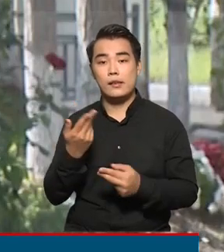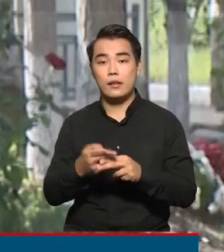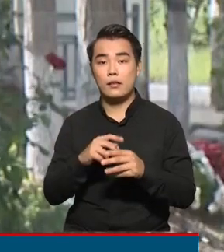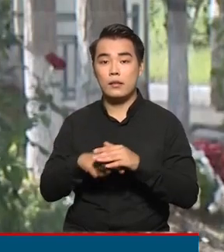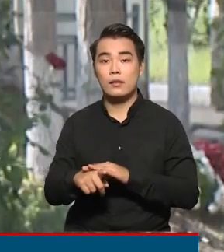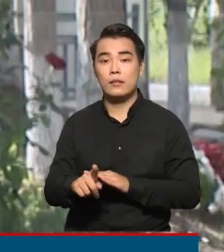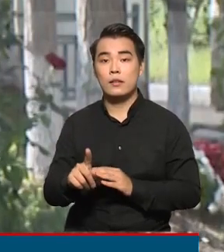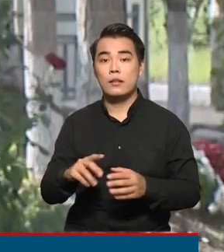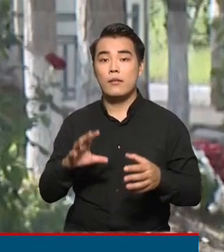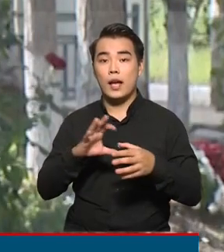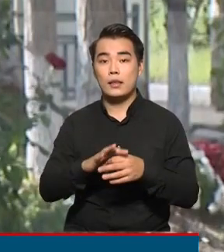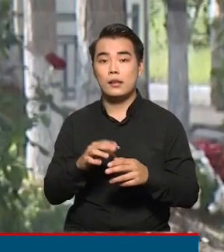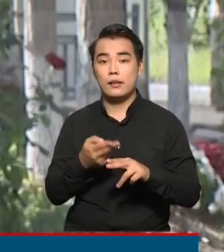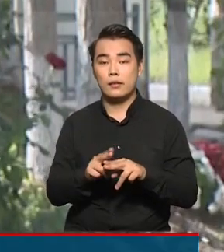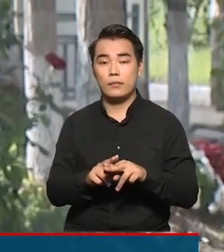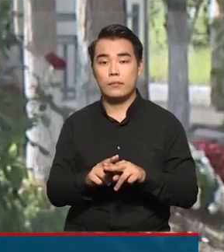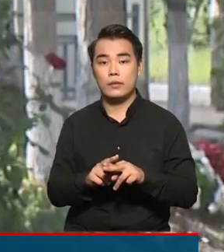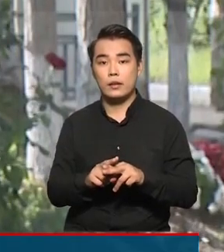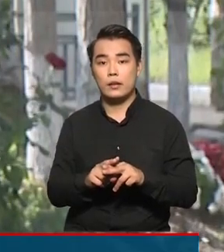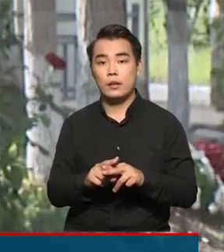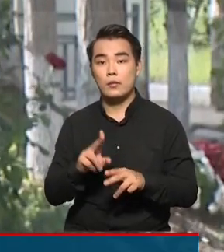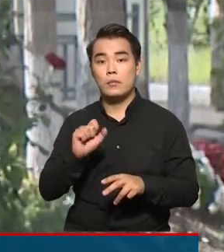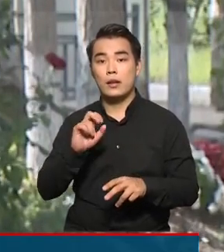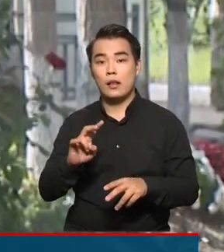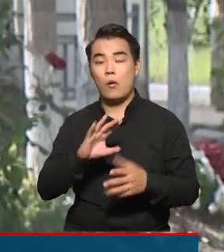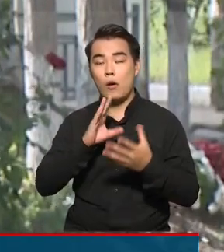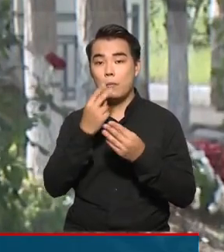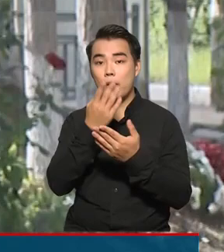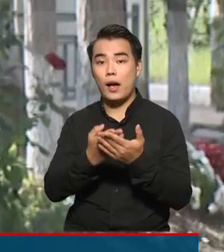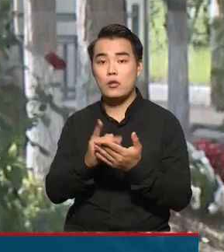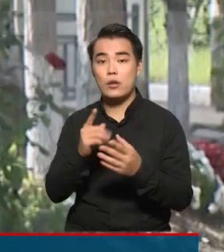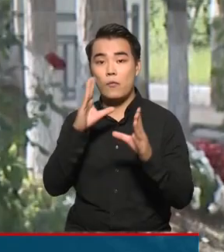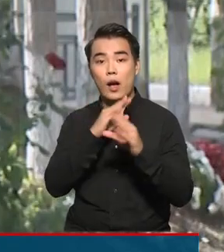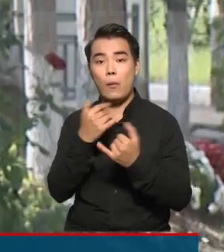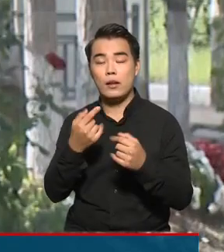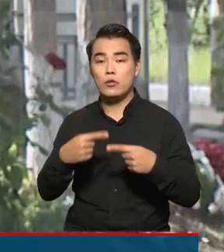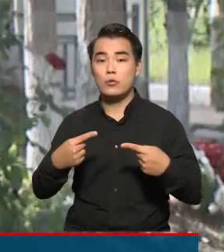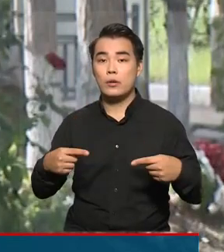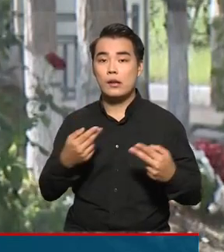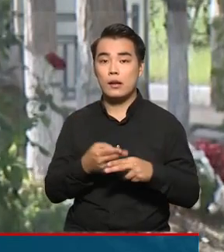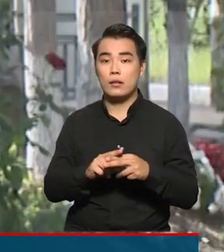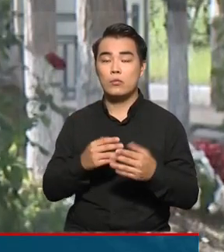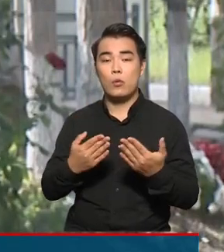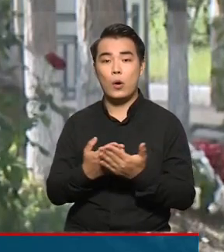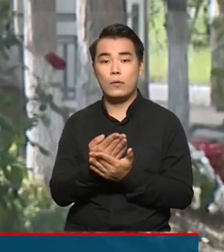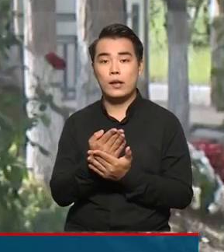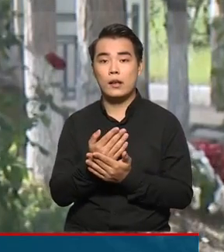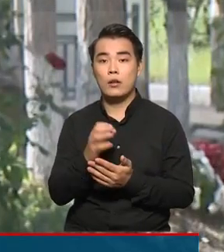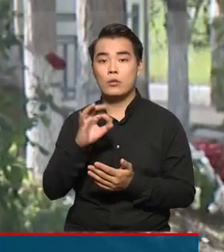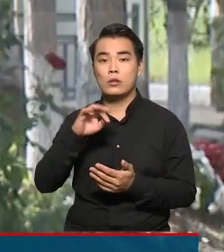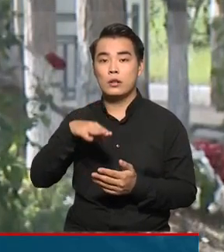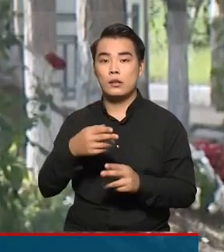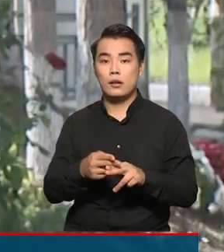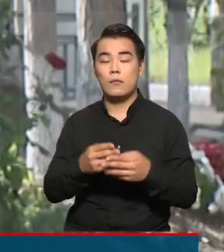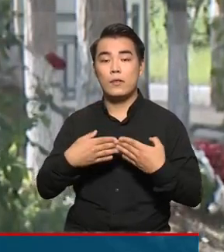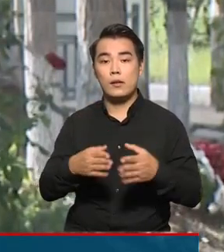арқасында, жаңағы пән мұғалімдерінің талабының арқасында осы будандастыру арқылы жаңа сорттарын шығаруға